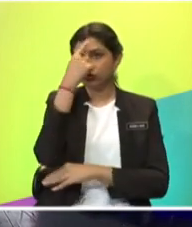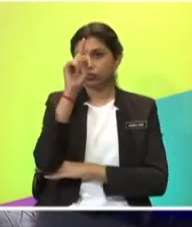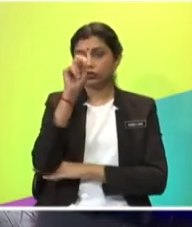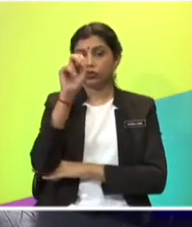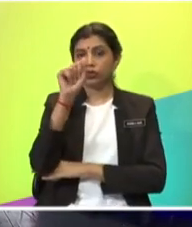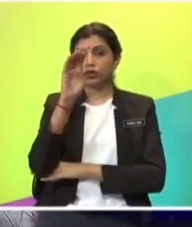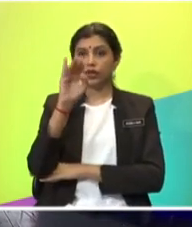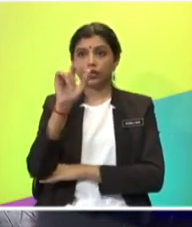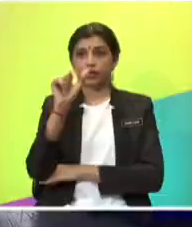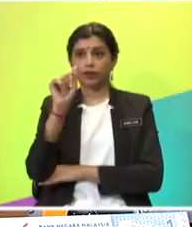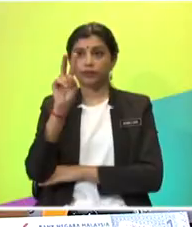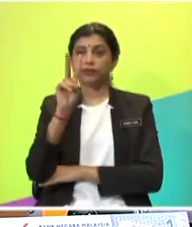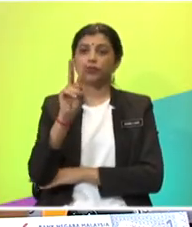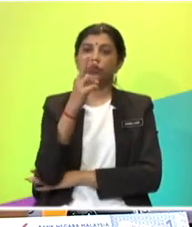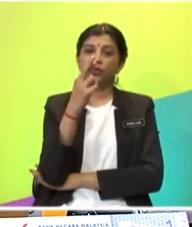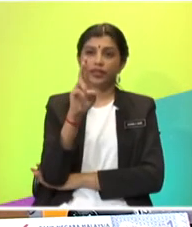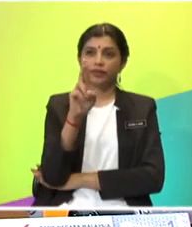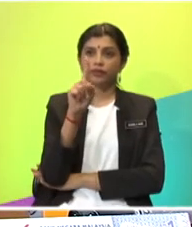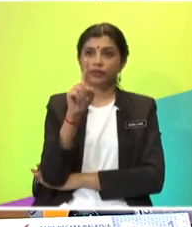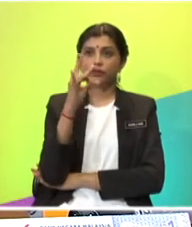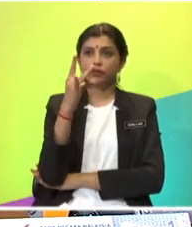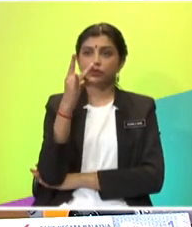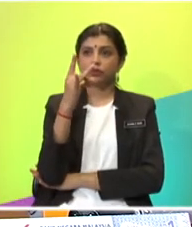Nabila bersedia